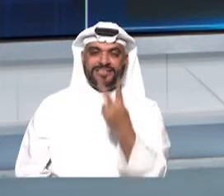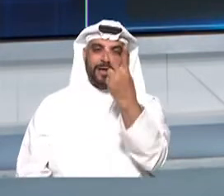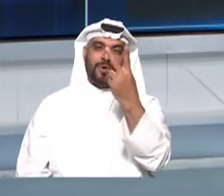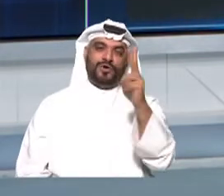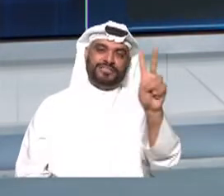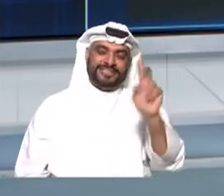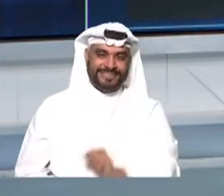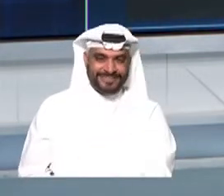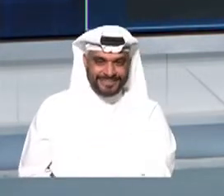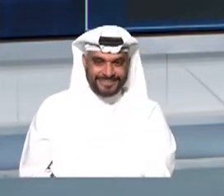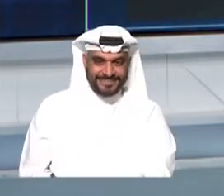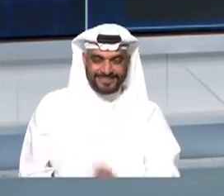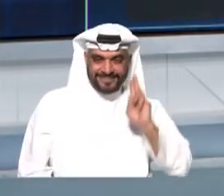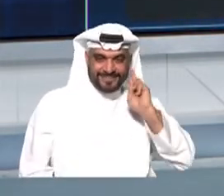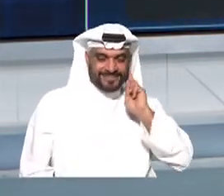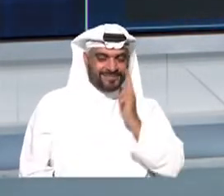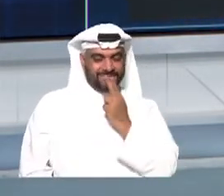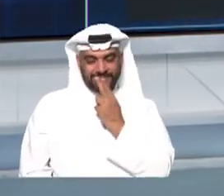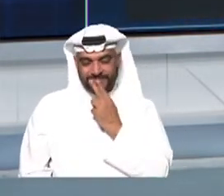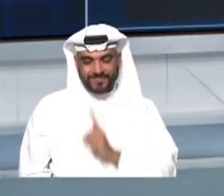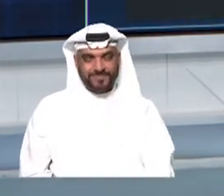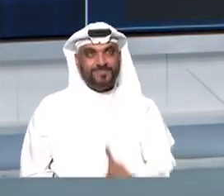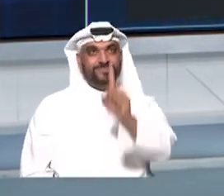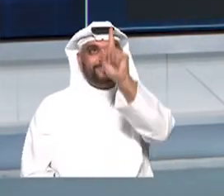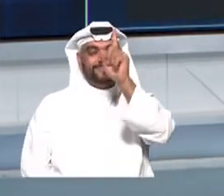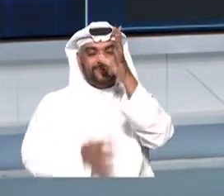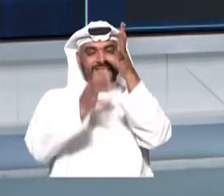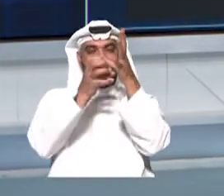درجة مئوية. أعزائي المشاهدين، إلى هنا تنتهي